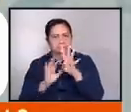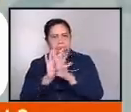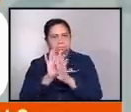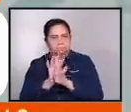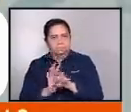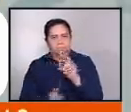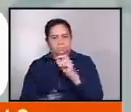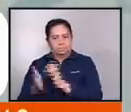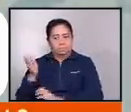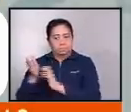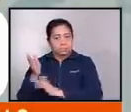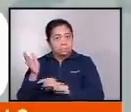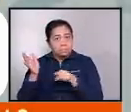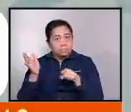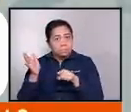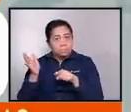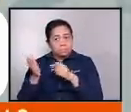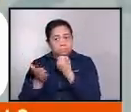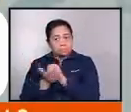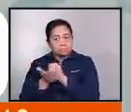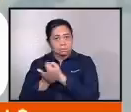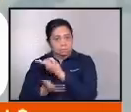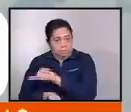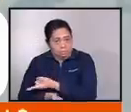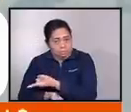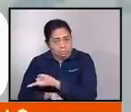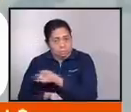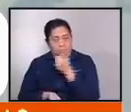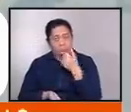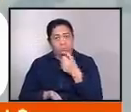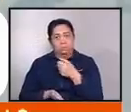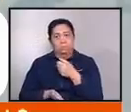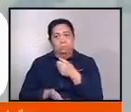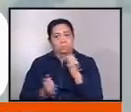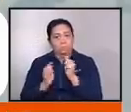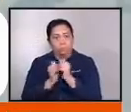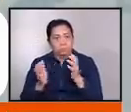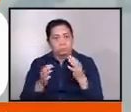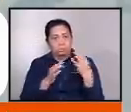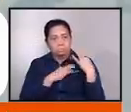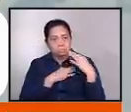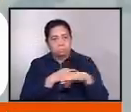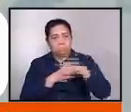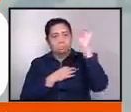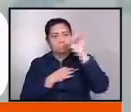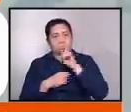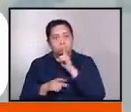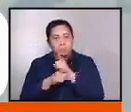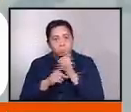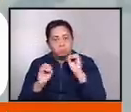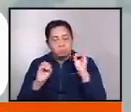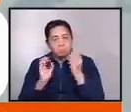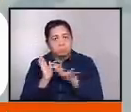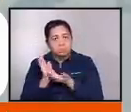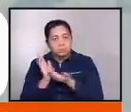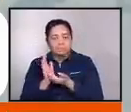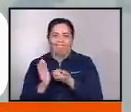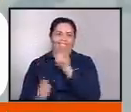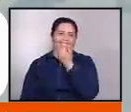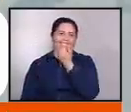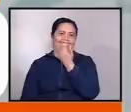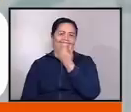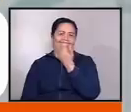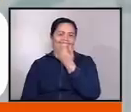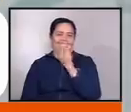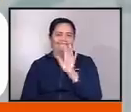by deducting yung wages doon sa ating empleyado na wala namang finding na talaga siya ang may problema o nakawala, mali yun.